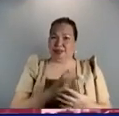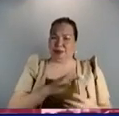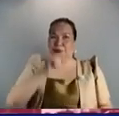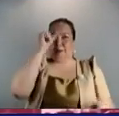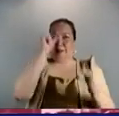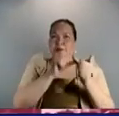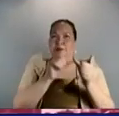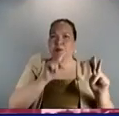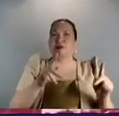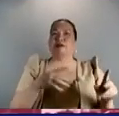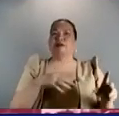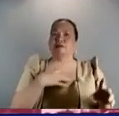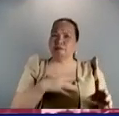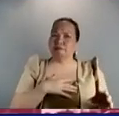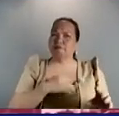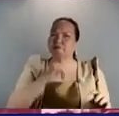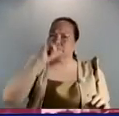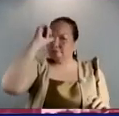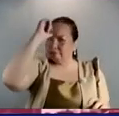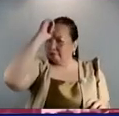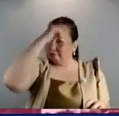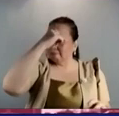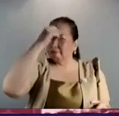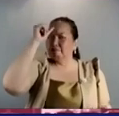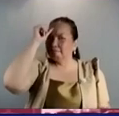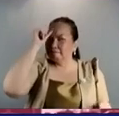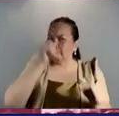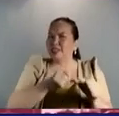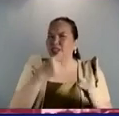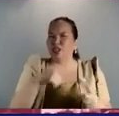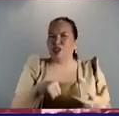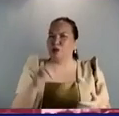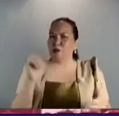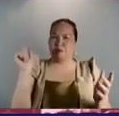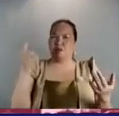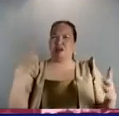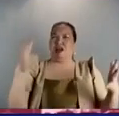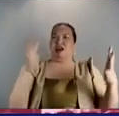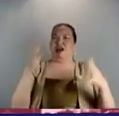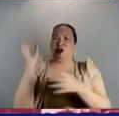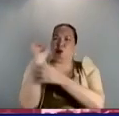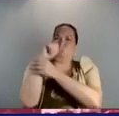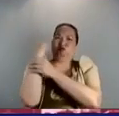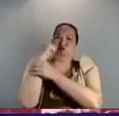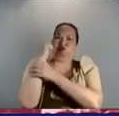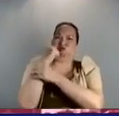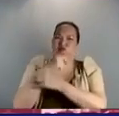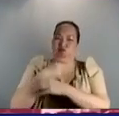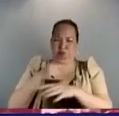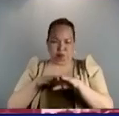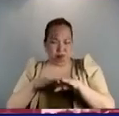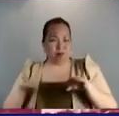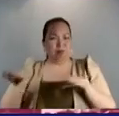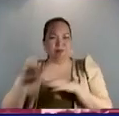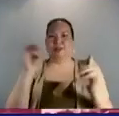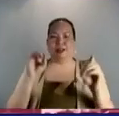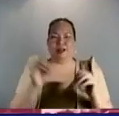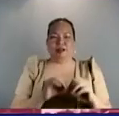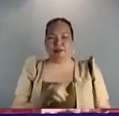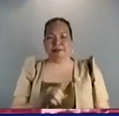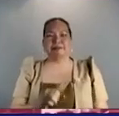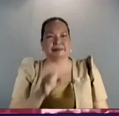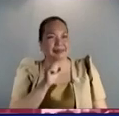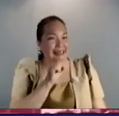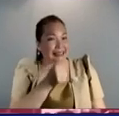sa mga mamamayan na talagang tatandaan nila na ito. Walang wang-wang, yung mga ganun, di ba? So, oh, kumbaga man, ito ay, ano eh, ito yung